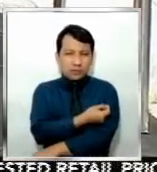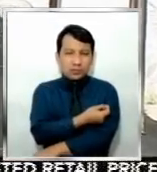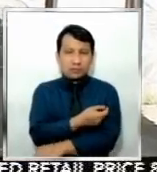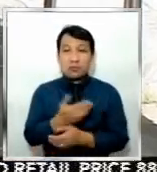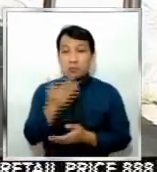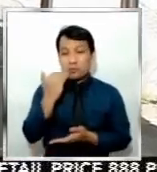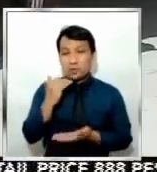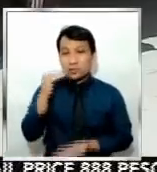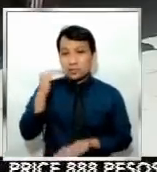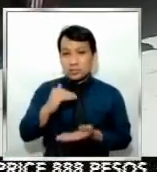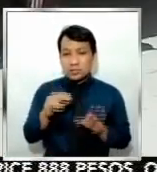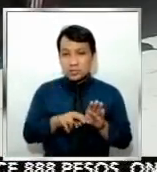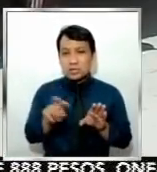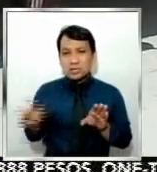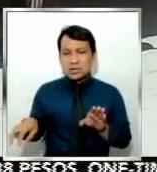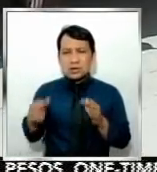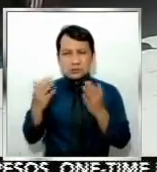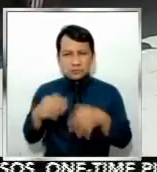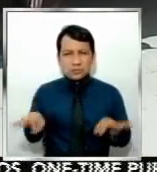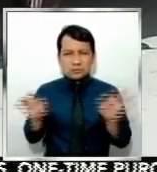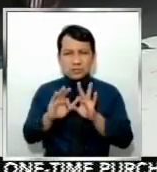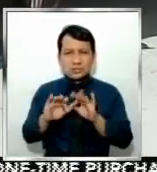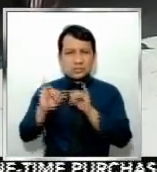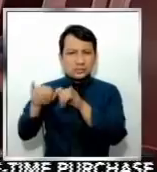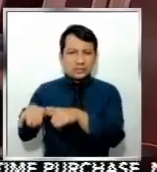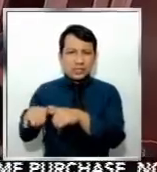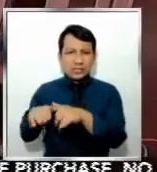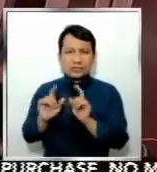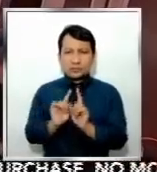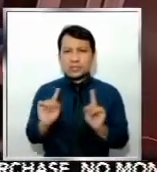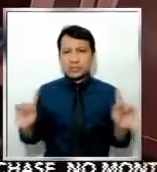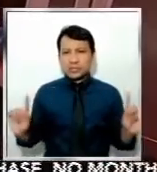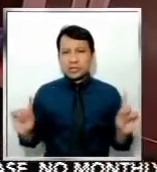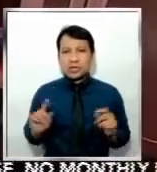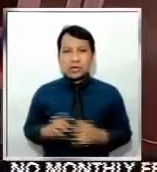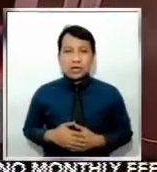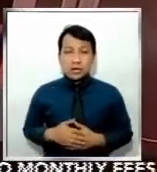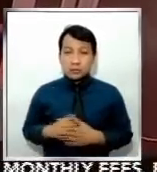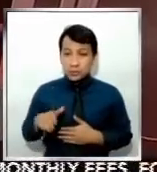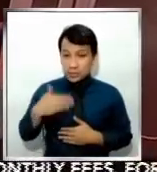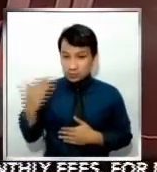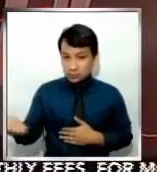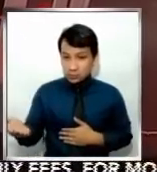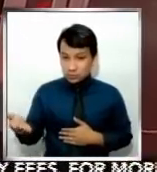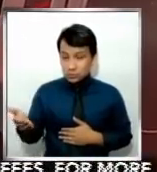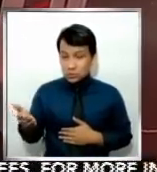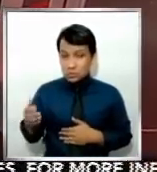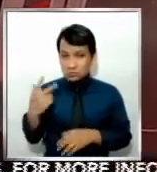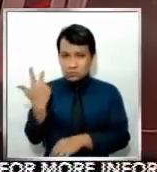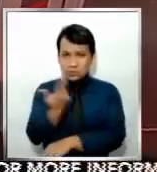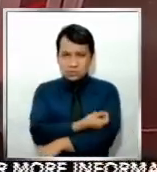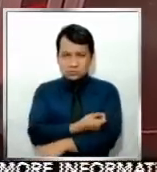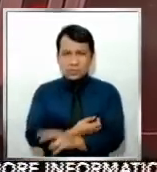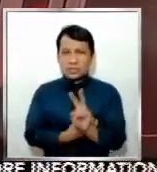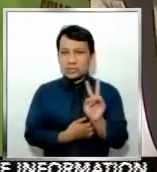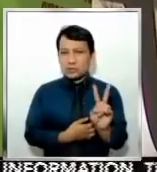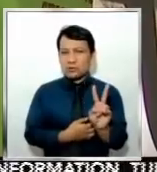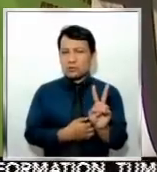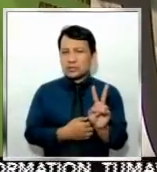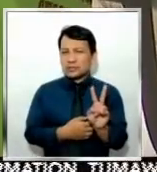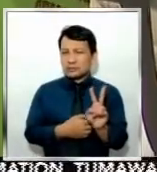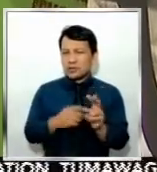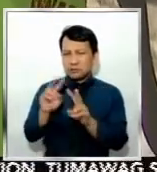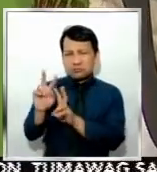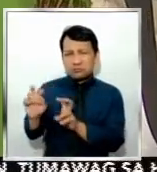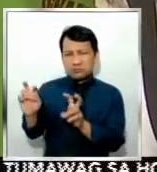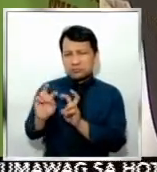tricycle o motorsiklo, napapanatili ang physical distancing. Pagkatapos bakunahan, pumunta sila sa ikalawang tent para obserbahan. Isa sa